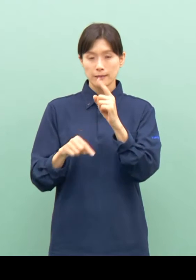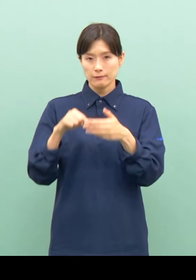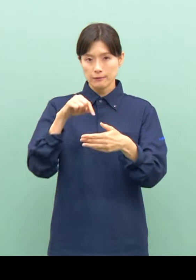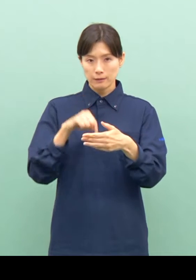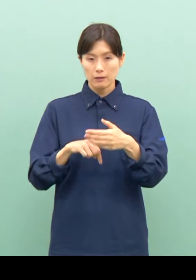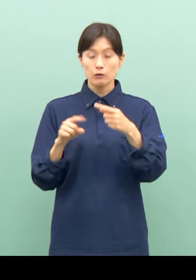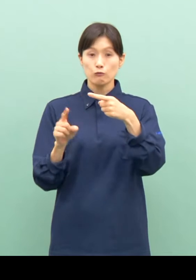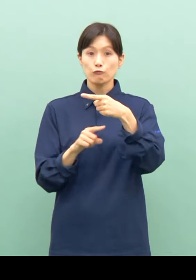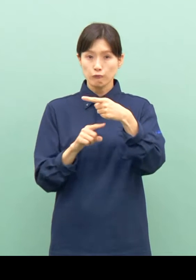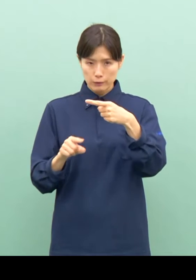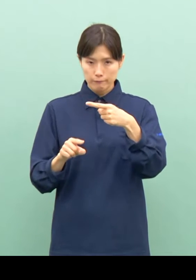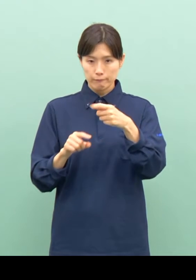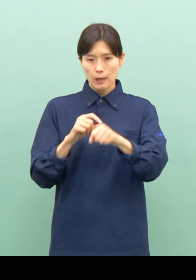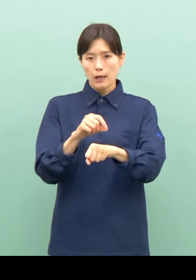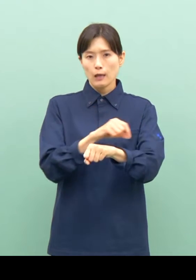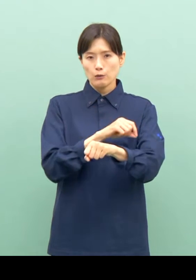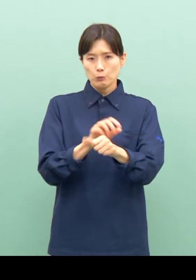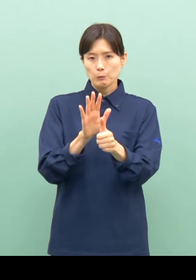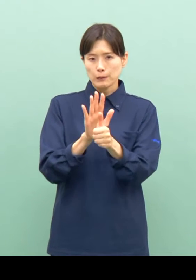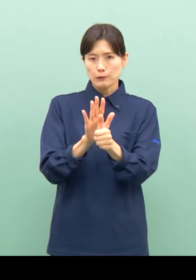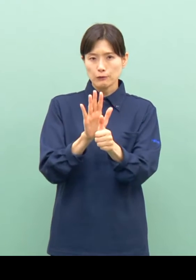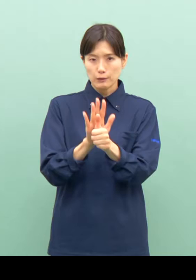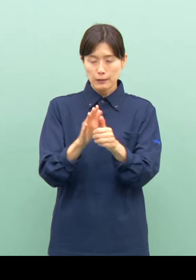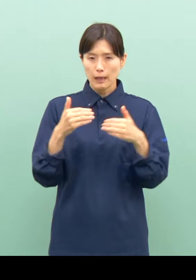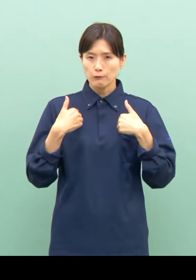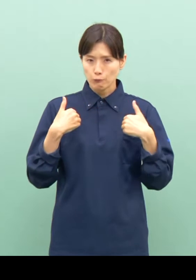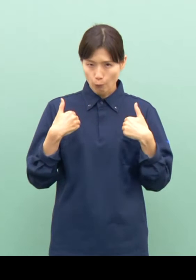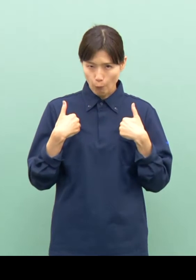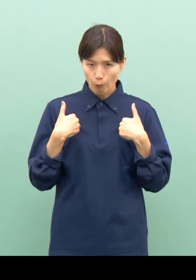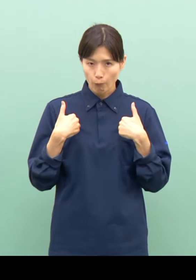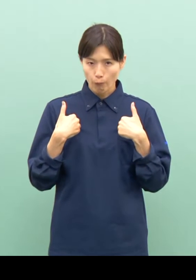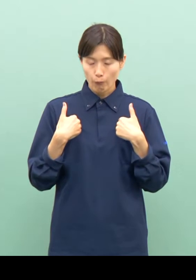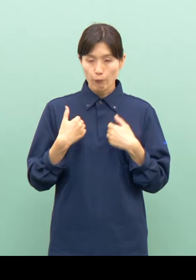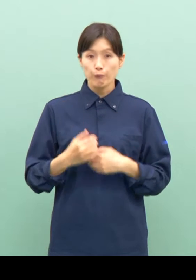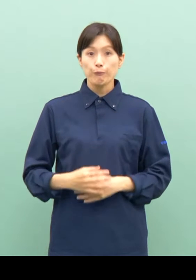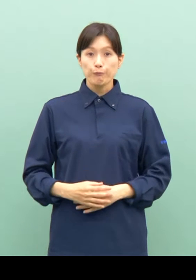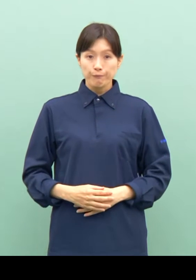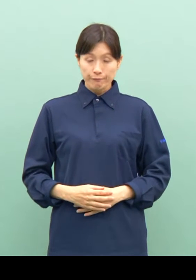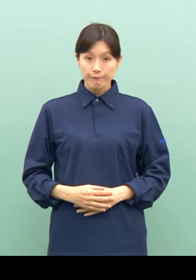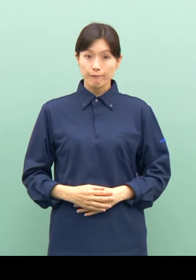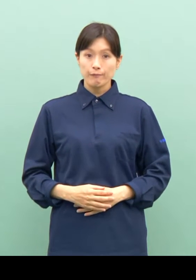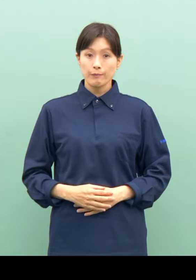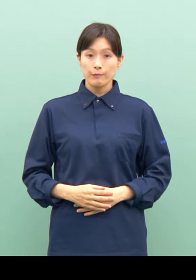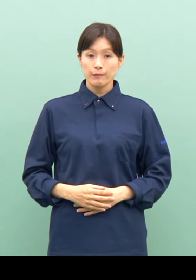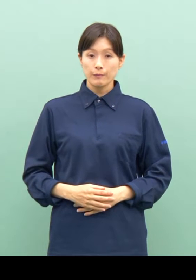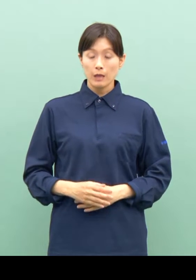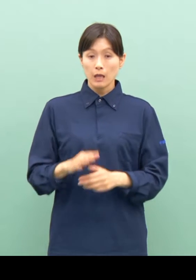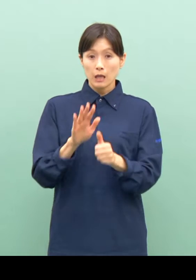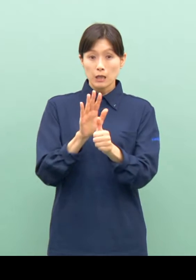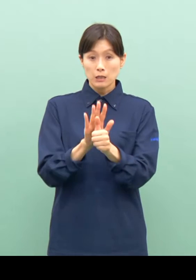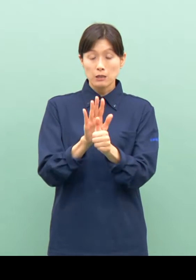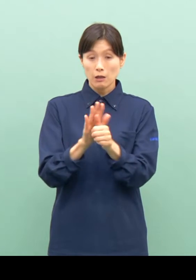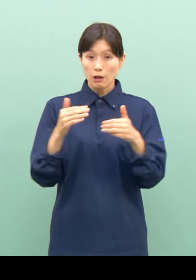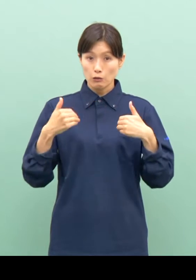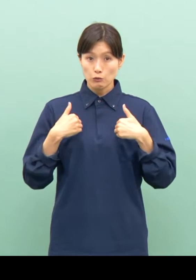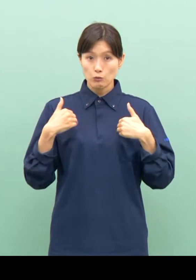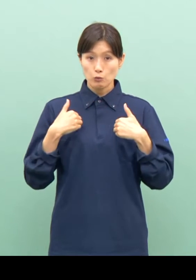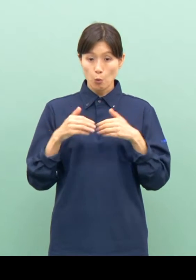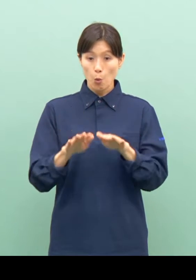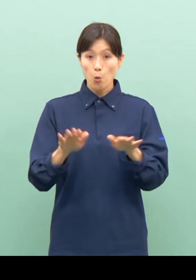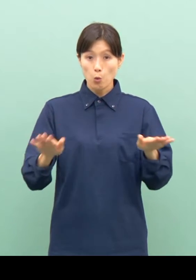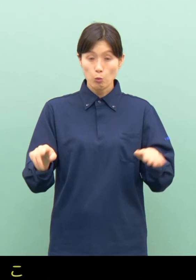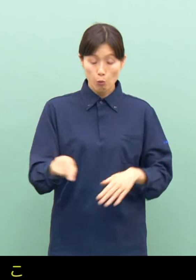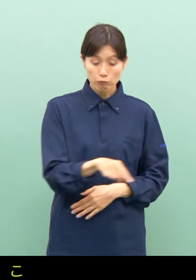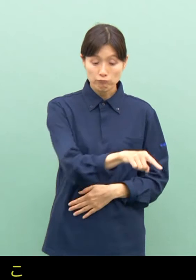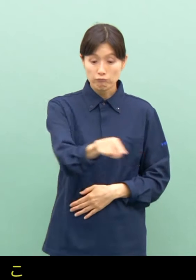的支援を必要としていることが明らかになりました。この特別な教育的支援を必要とする子どもたちの